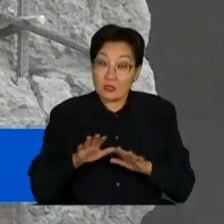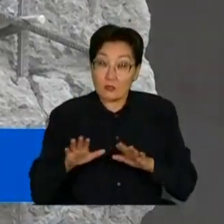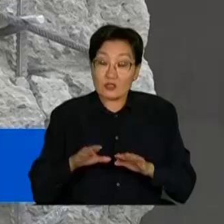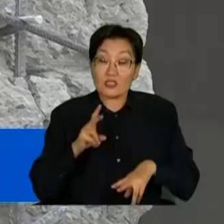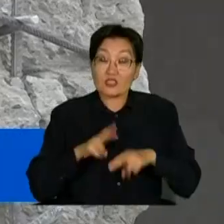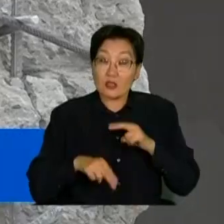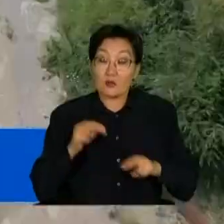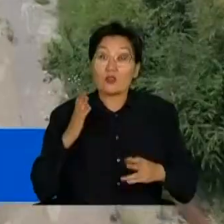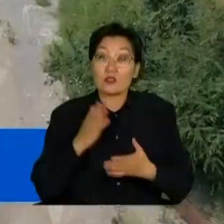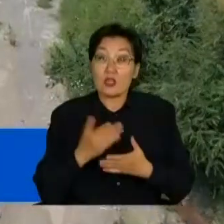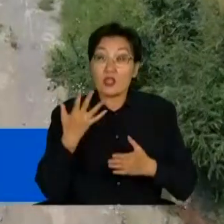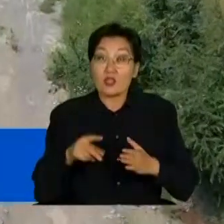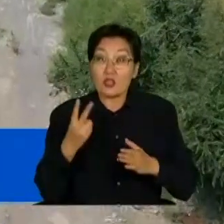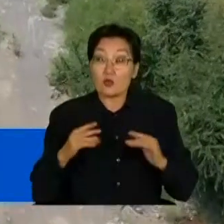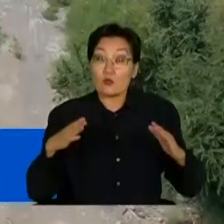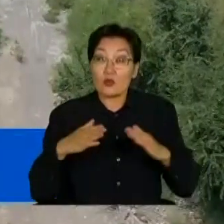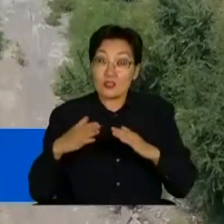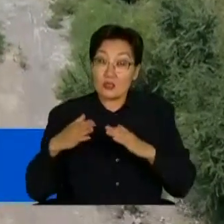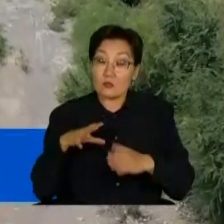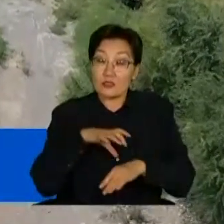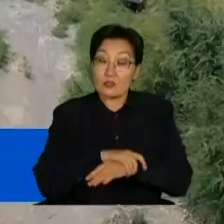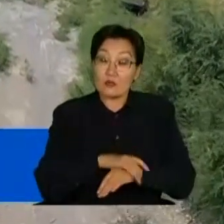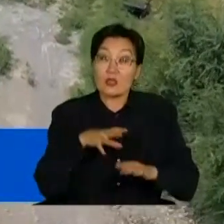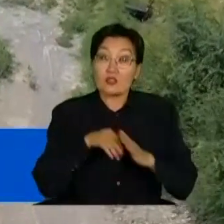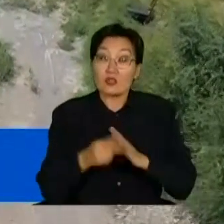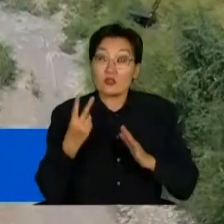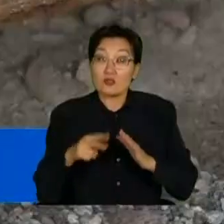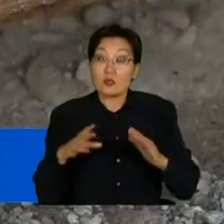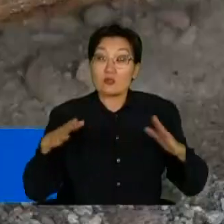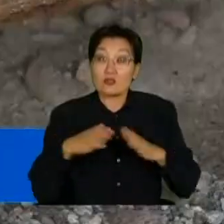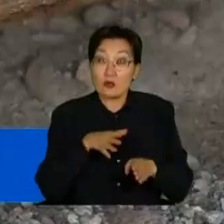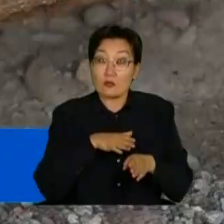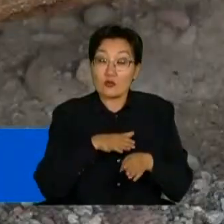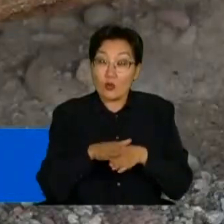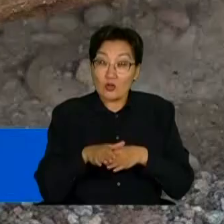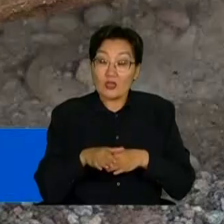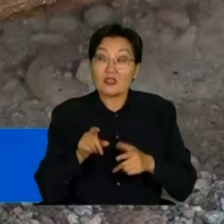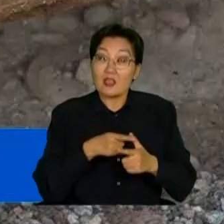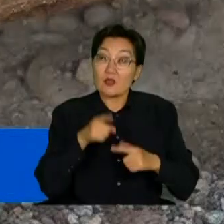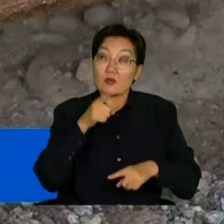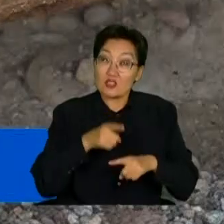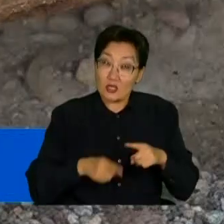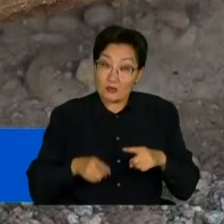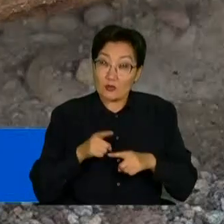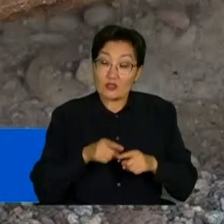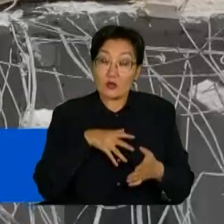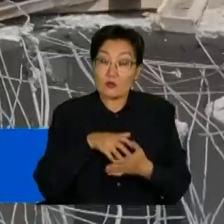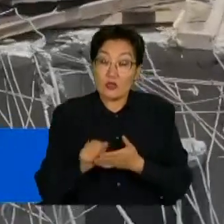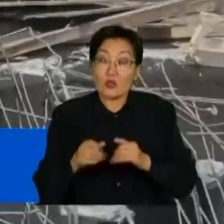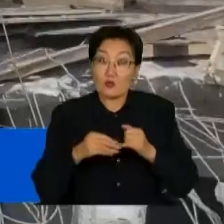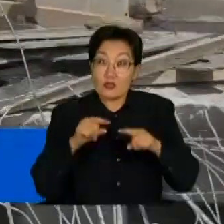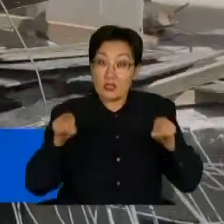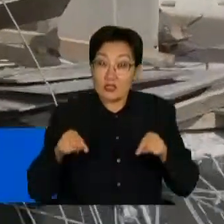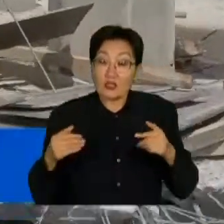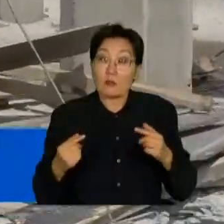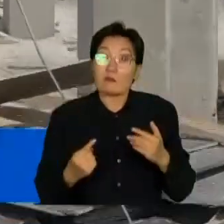салынып жатқан 52 нысанды анықтаған. Соның 20-сы бойынша толық немесе жартылай бұзу учаскені бастапқы қалпына келтіру және